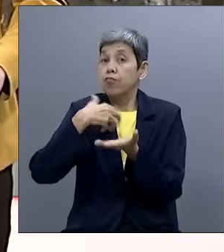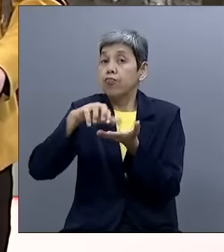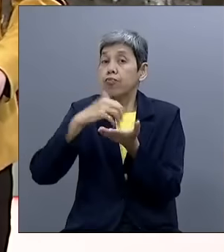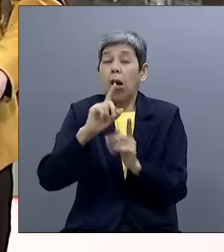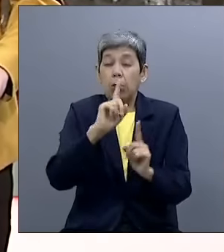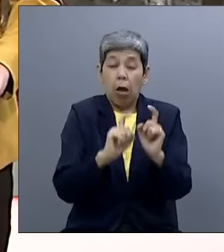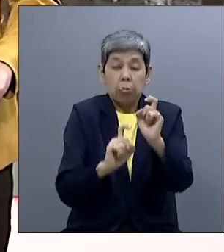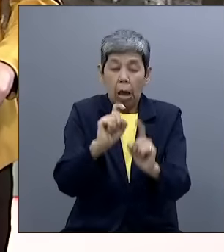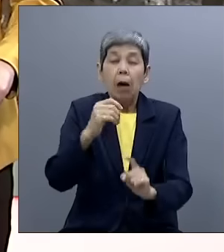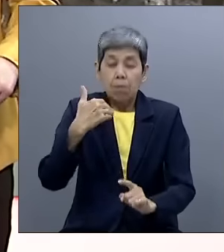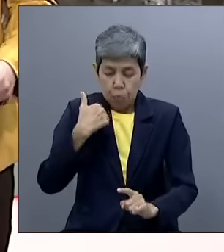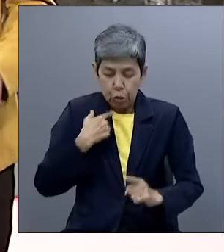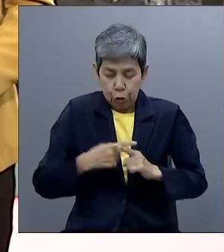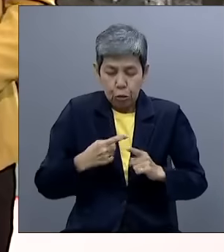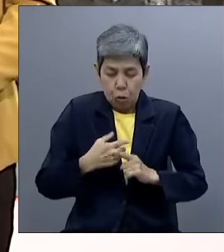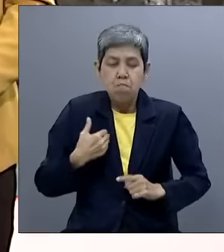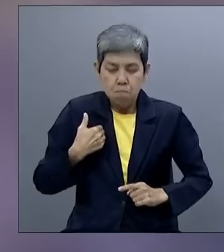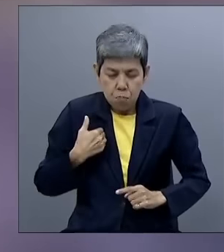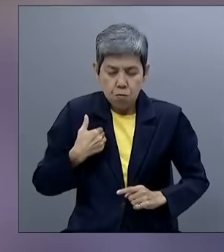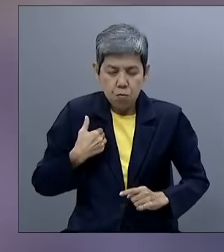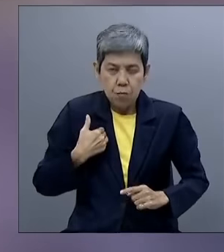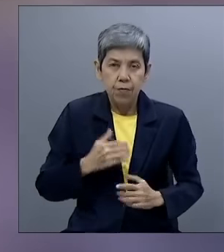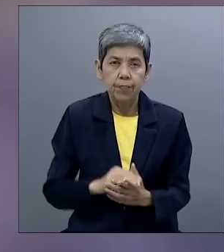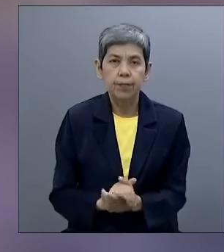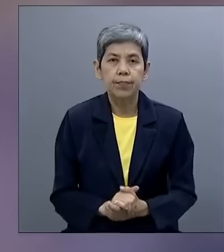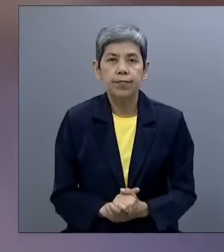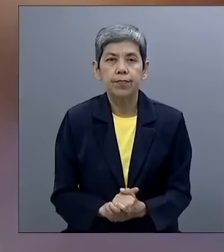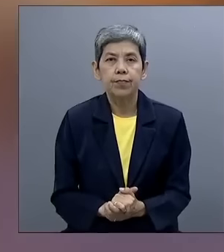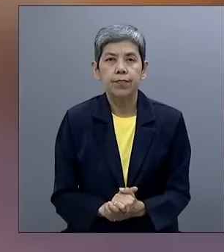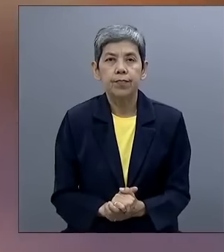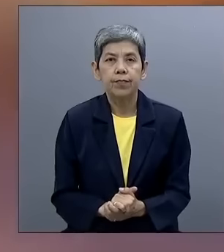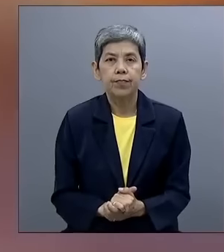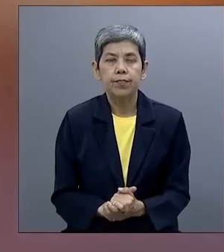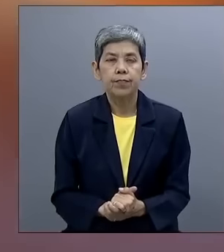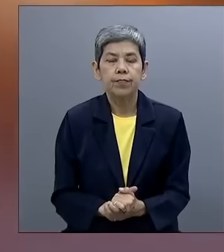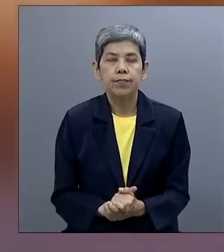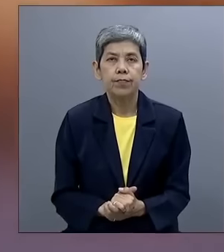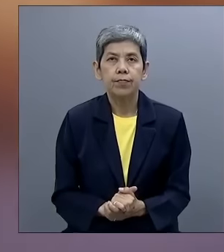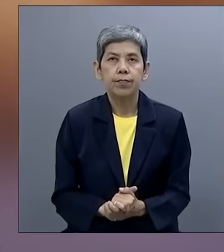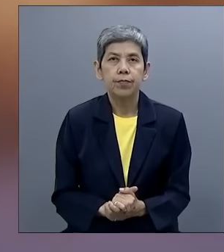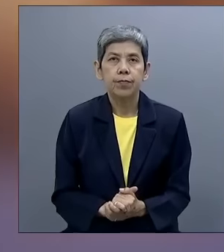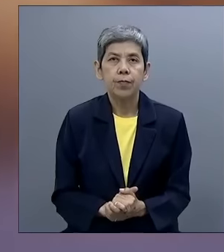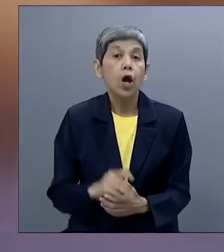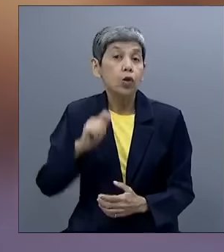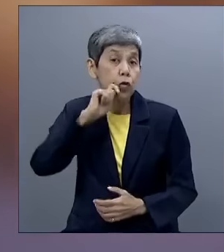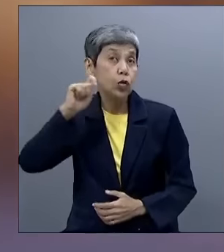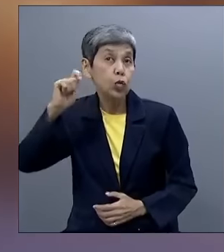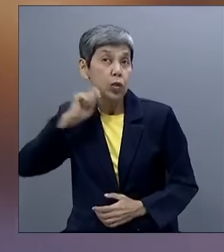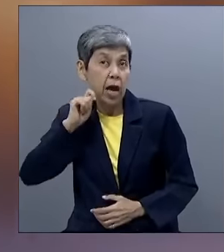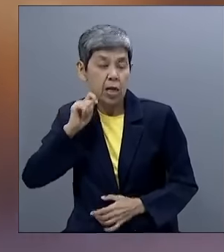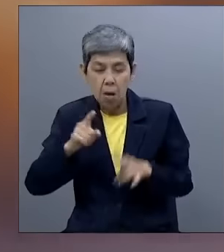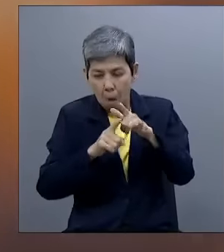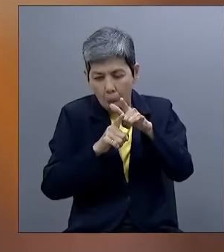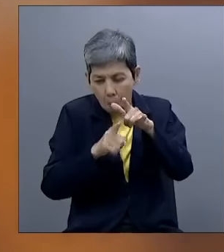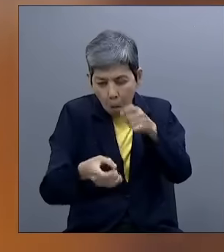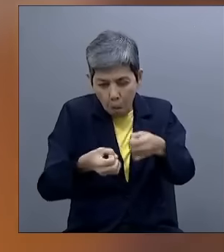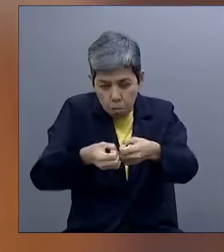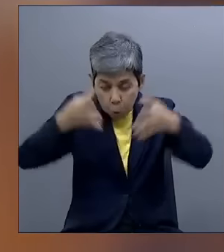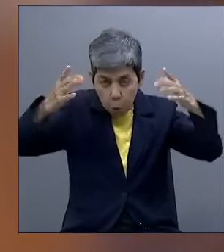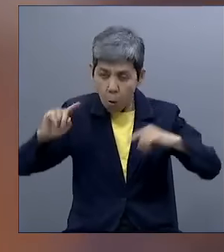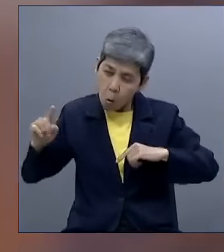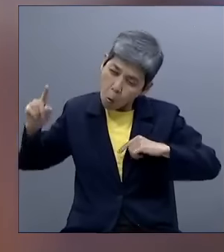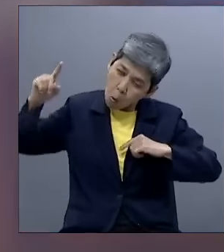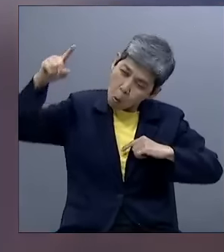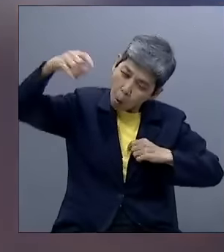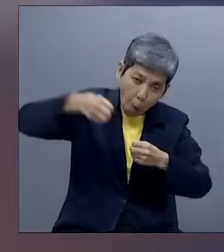เสียชีวิตแล้วก็ได้รับบาดเจ็บหลายคนค่ะการโจมตีของยูเครนเข้าไปในรัสเซียถูกมองว่าเป็นหนึ่ง